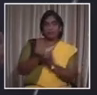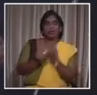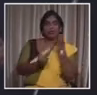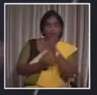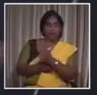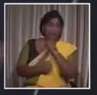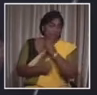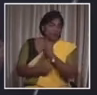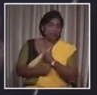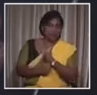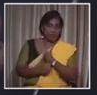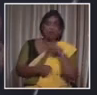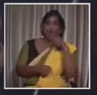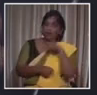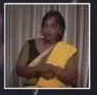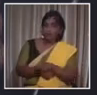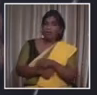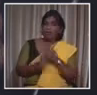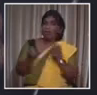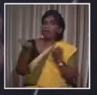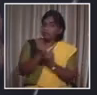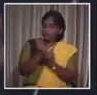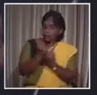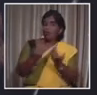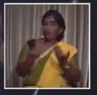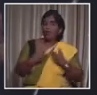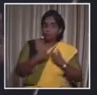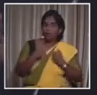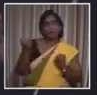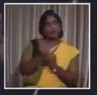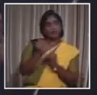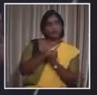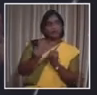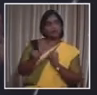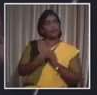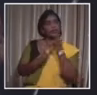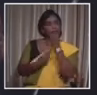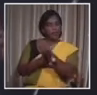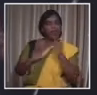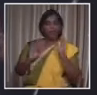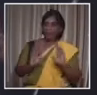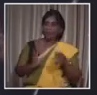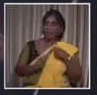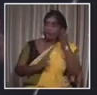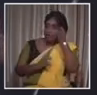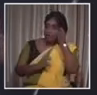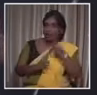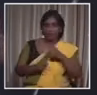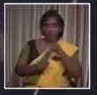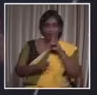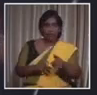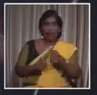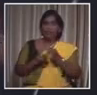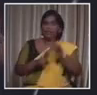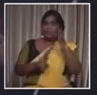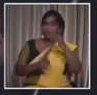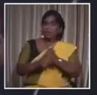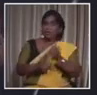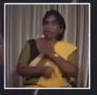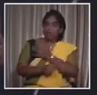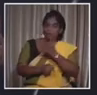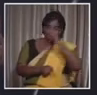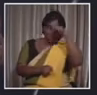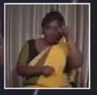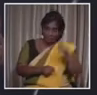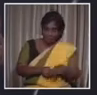ඔවුන් ඉල්ලා හිටිනවා මේ ඒ සහයෝගයට අපි ඒ සහයෝගය ලබා දිය යුතුයි කියන එක කාරණාව මතක් කරමින් මේ ජනාධිපති ගෝඨාභය